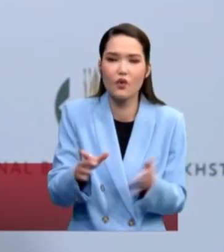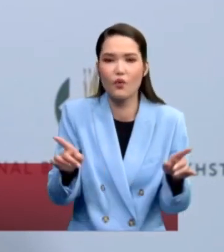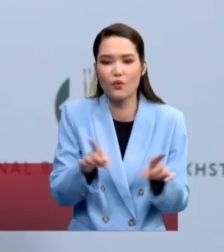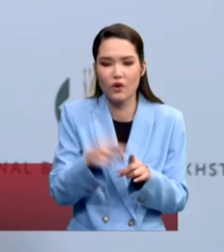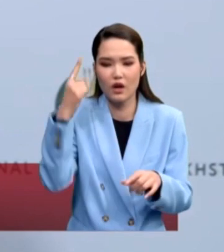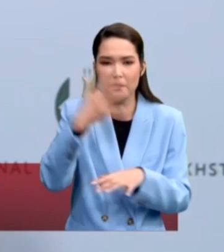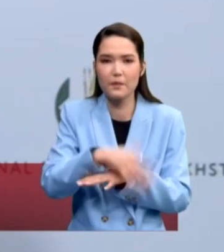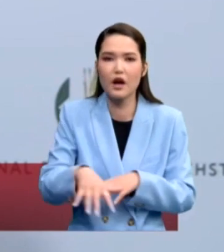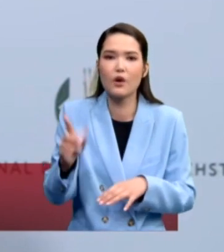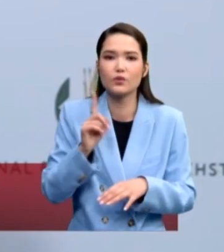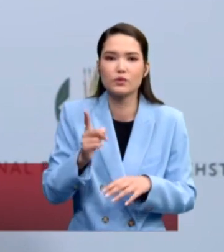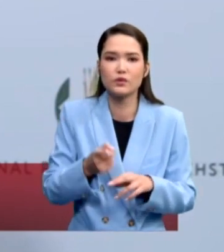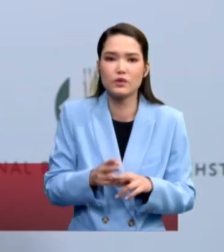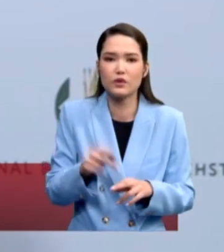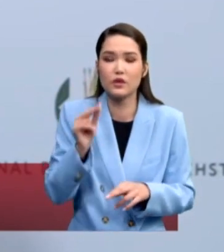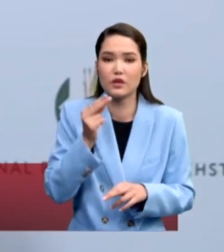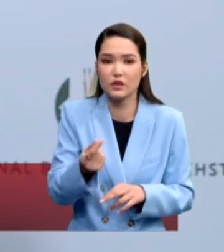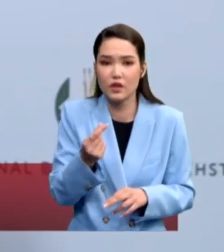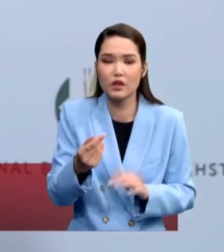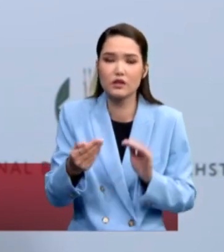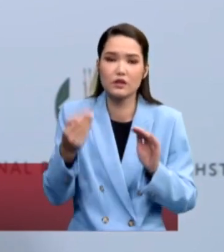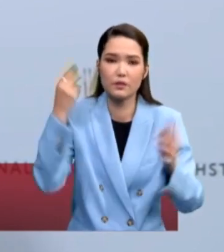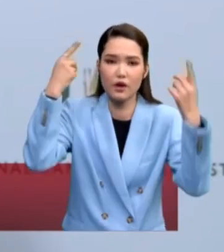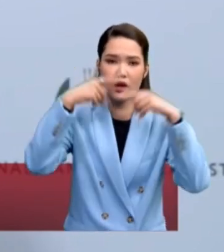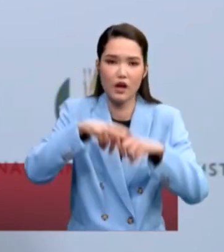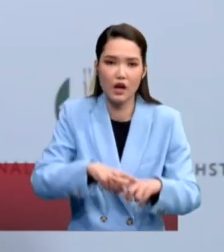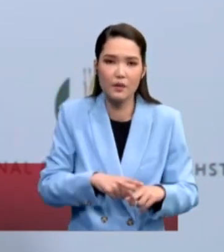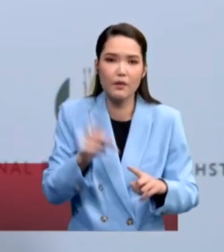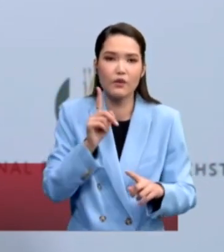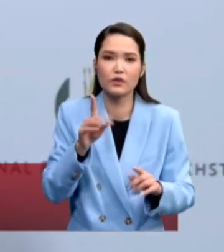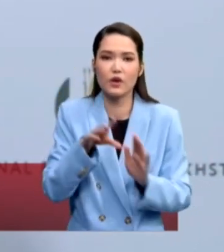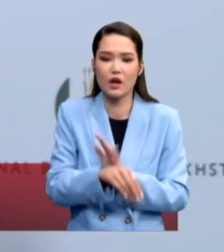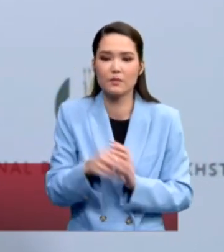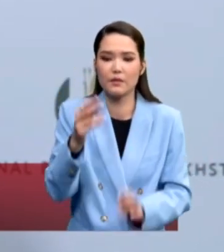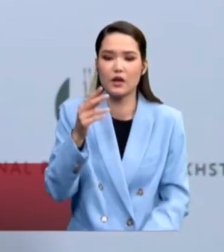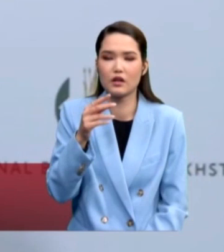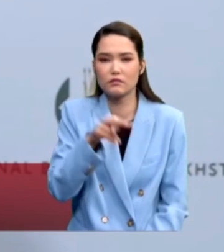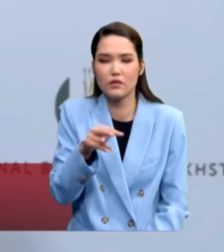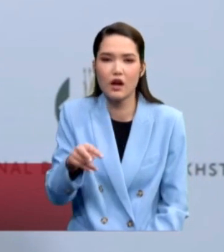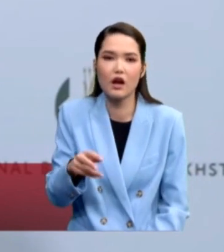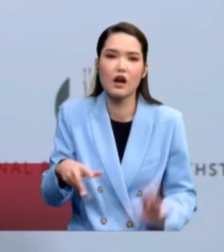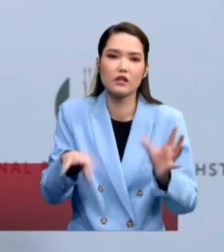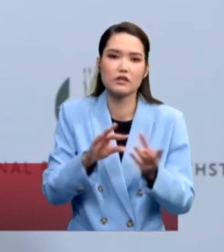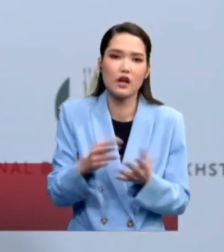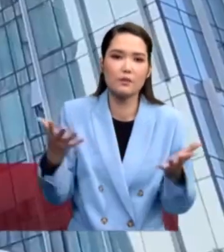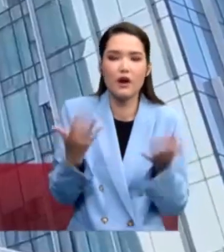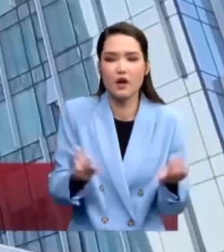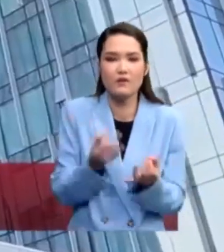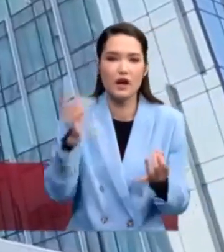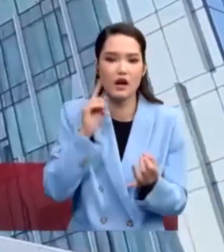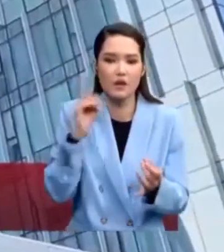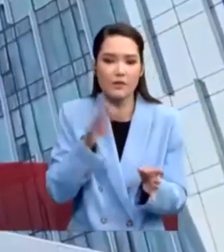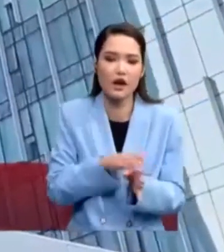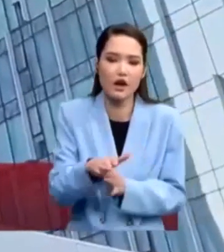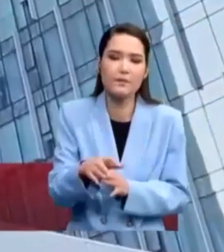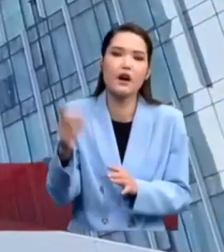понятно, хотят, чтобы эти деньги пошли на те проекты, в ту отрасль, которую они курируют, но с нами этот вопрос пока не обсуждался. По мнению